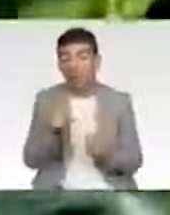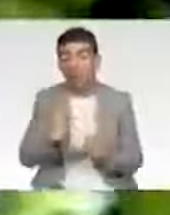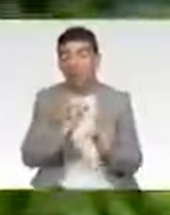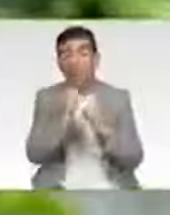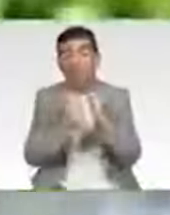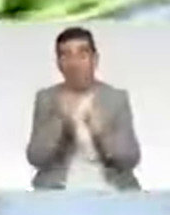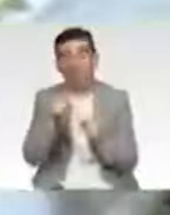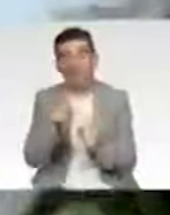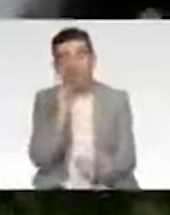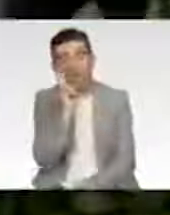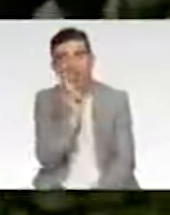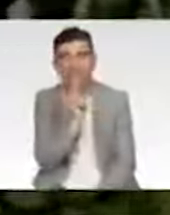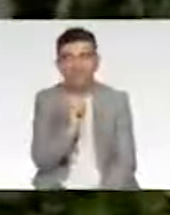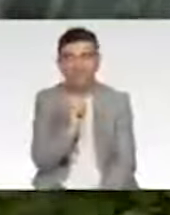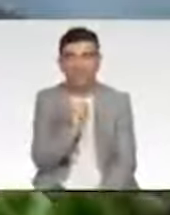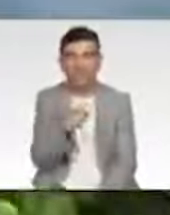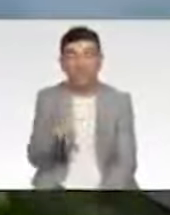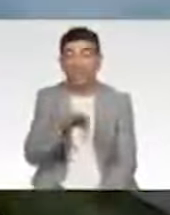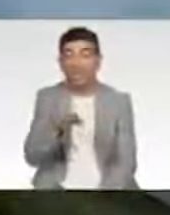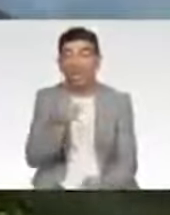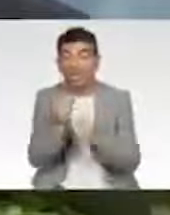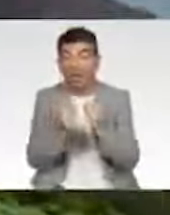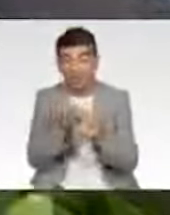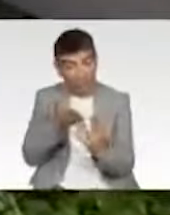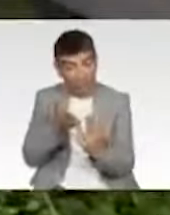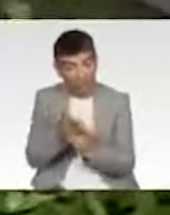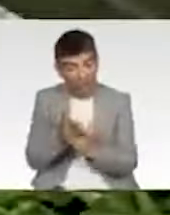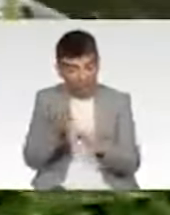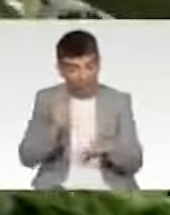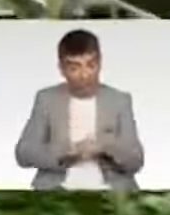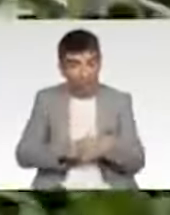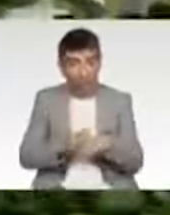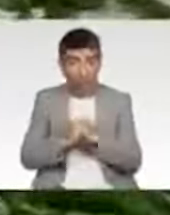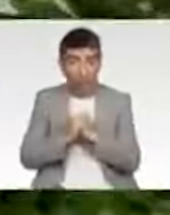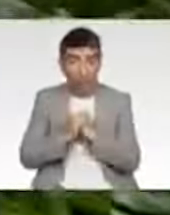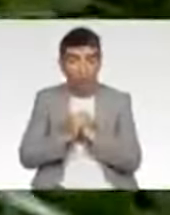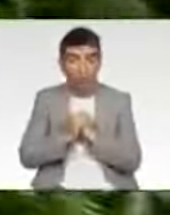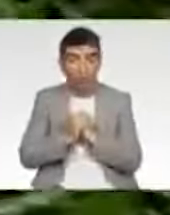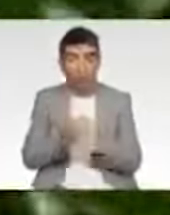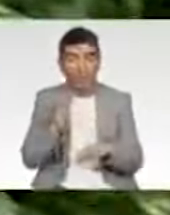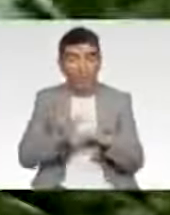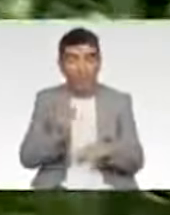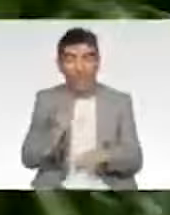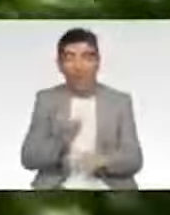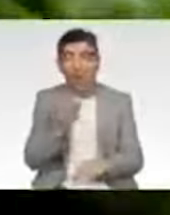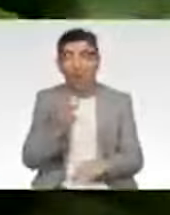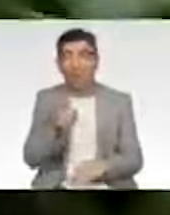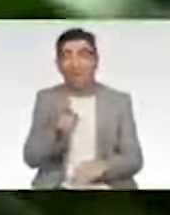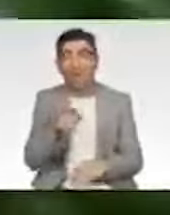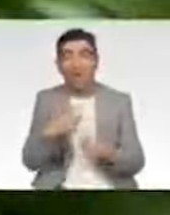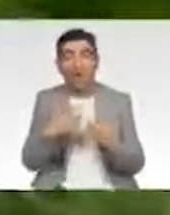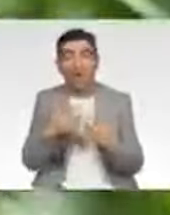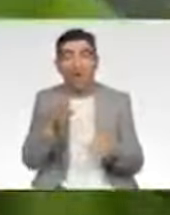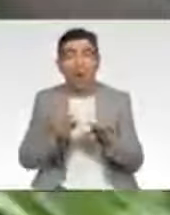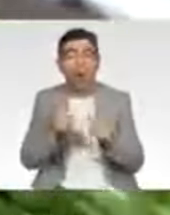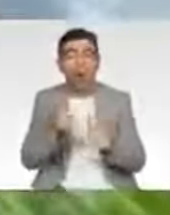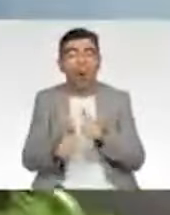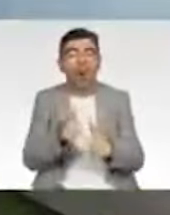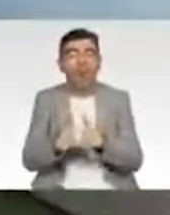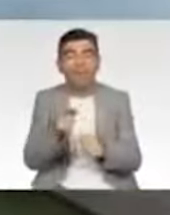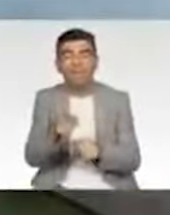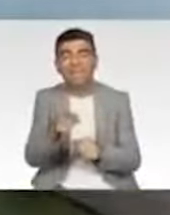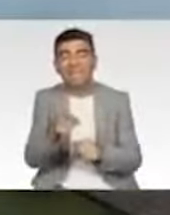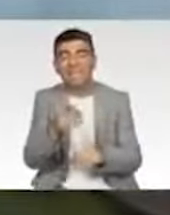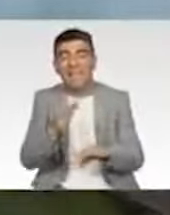fabrikada size göstereceğiz. Evet, çaylar fabrikaya giriş yapıyor. El değmeden otomatik makinelerimizle iniyor bu